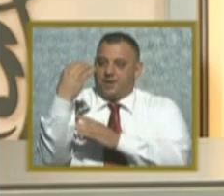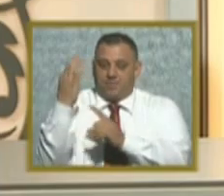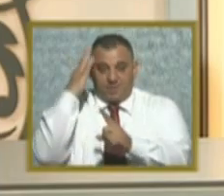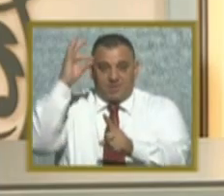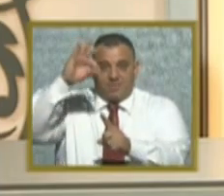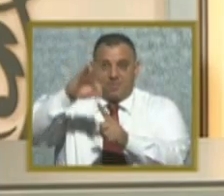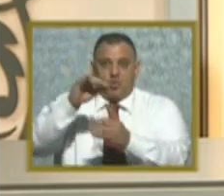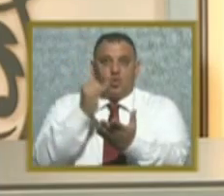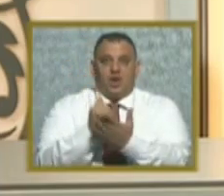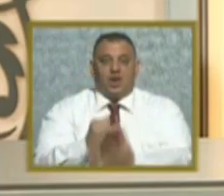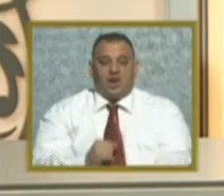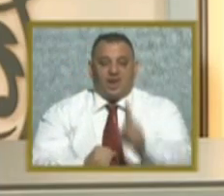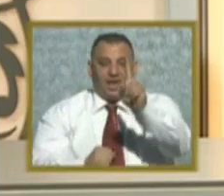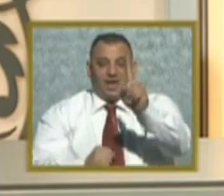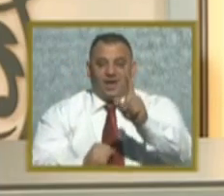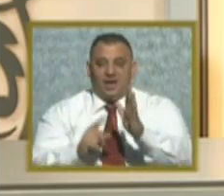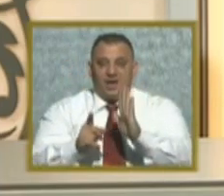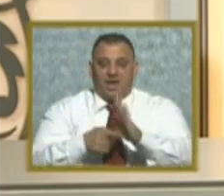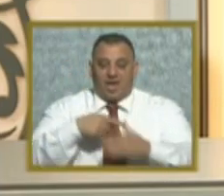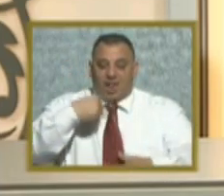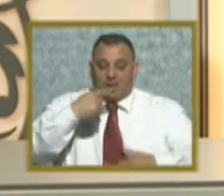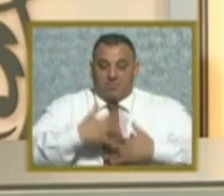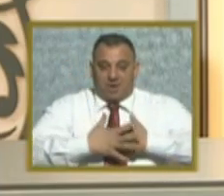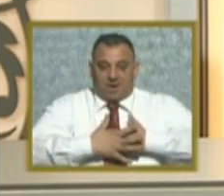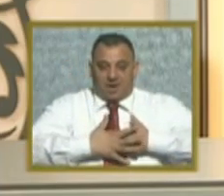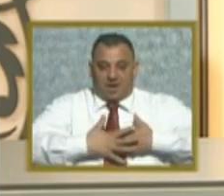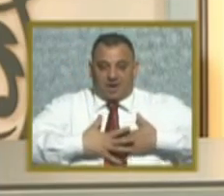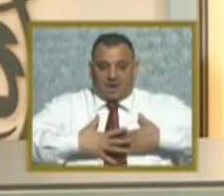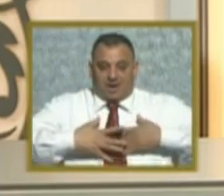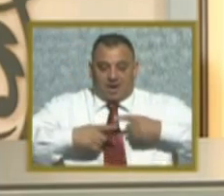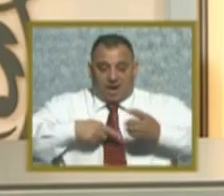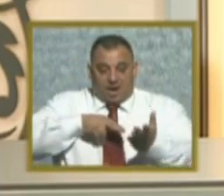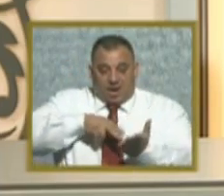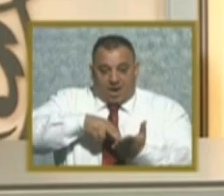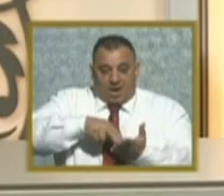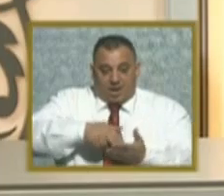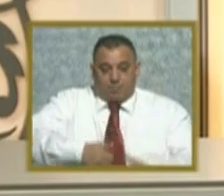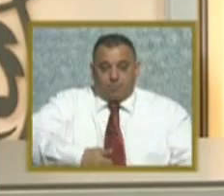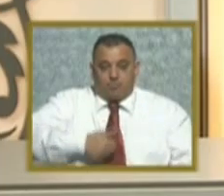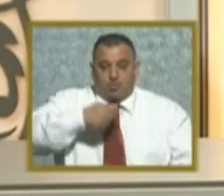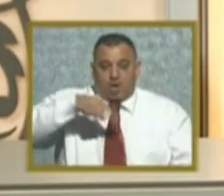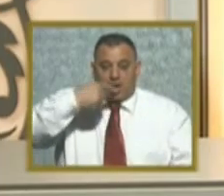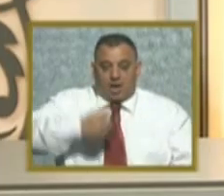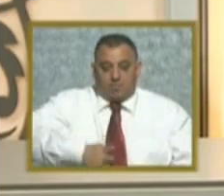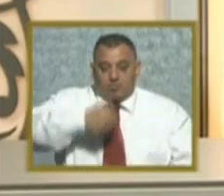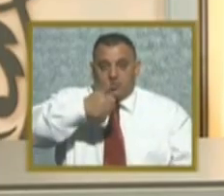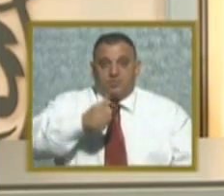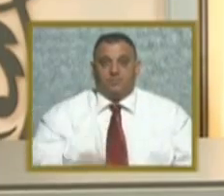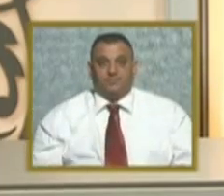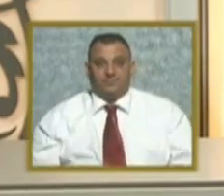ما علمتنا، إنك أنت العليم الحكيم. اللهم اشرح لي صدري ويسر لي أمري، واحلل عقدة من لساني يفقه